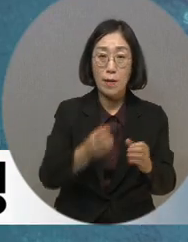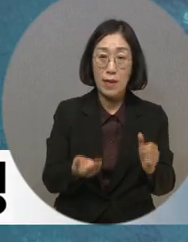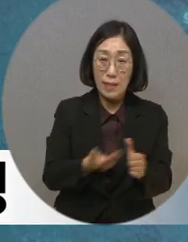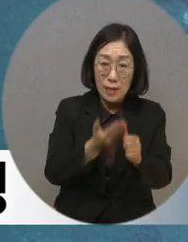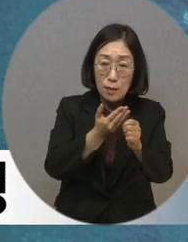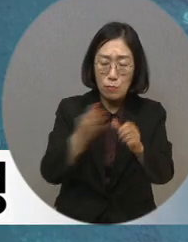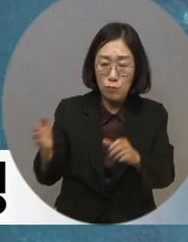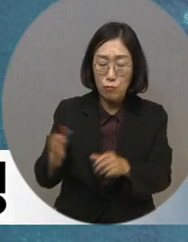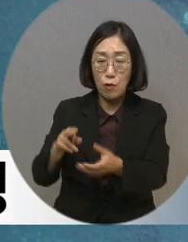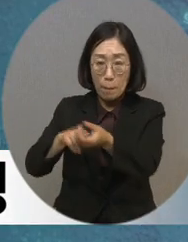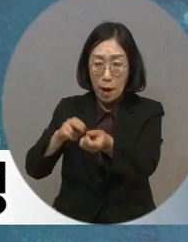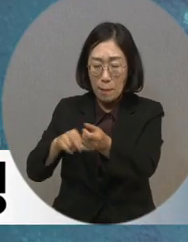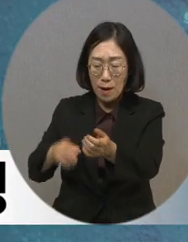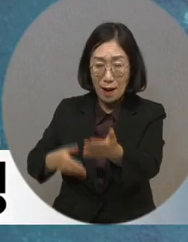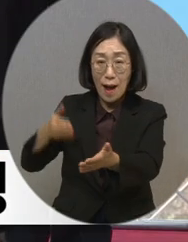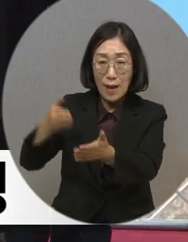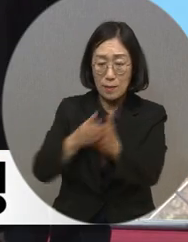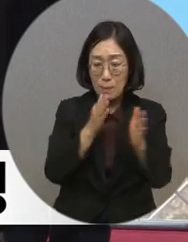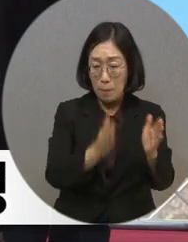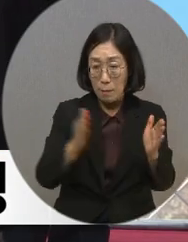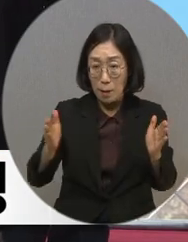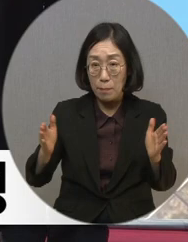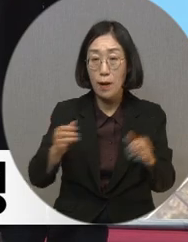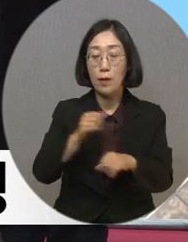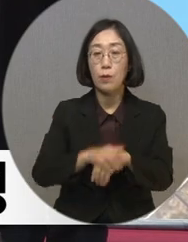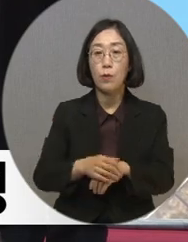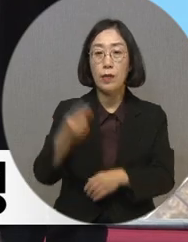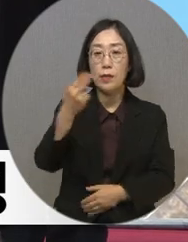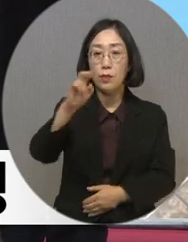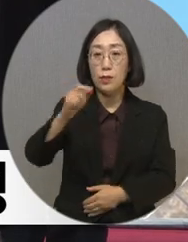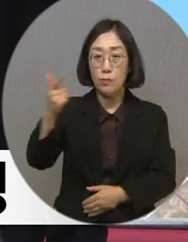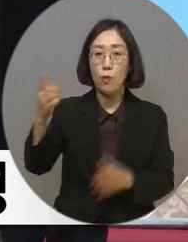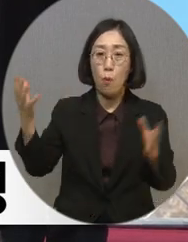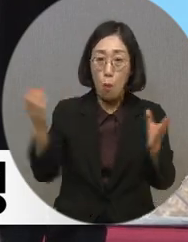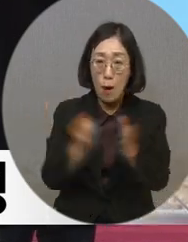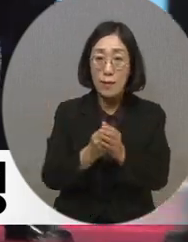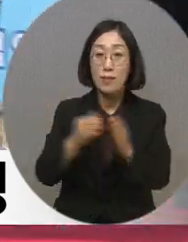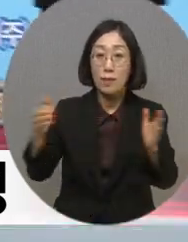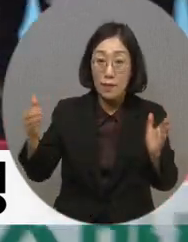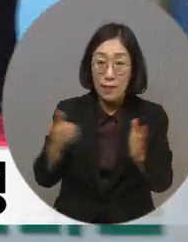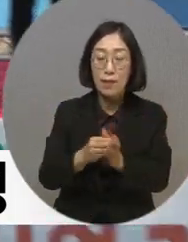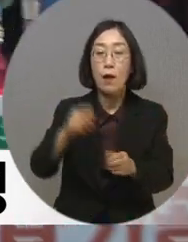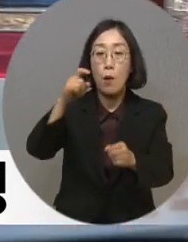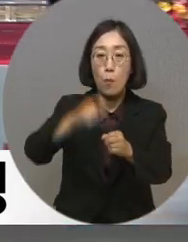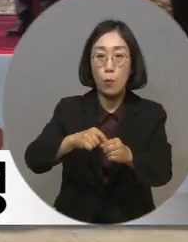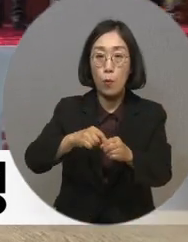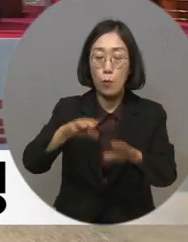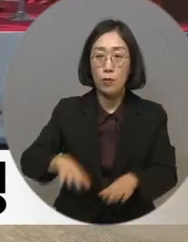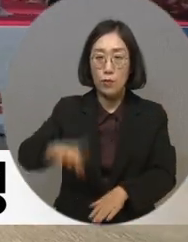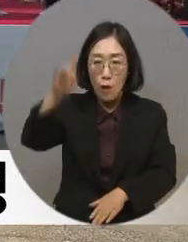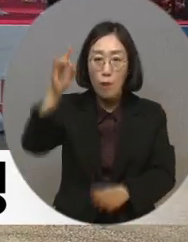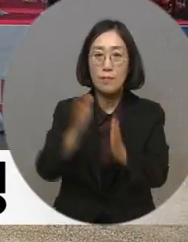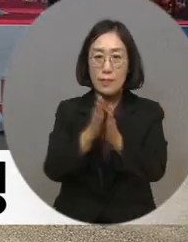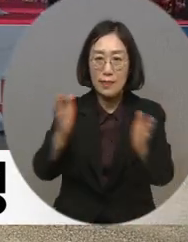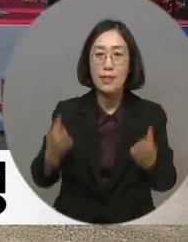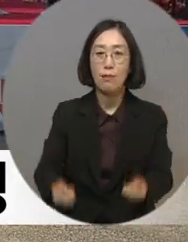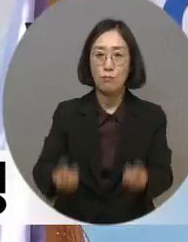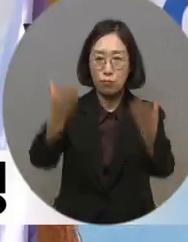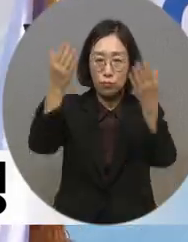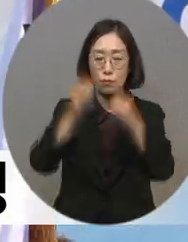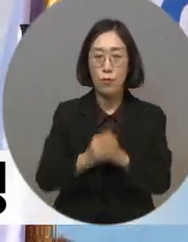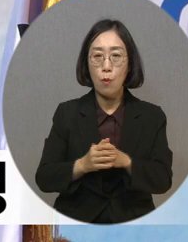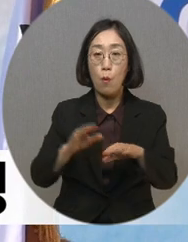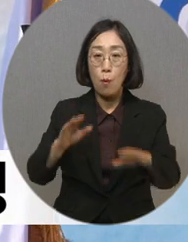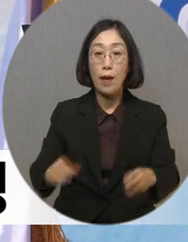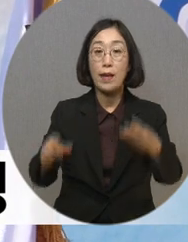아우르는 시스템을 구축할 계획이며 오는 2026년 준공을 목표로 이달 기공식을 가졌습니다.